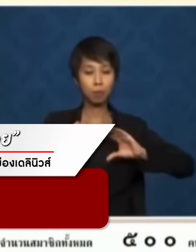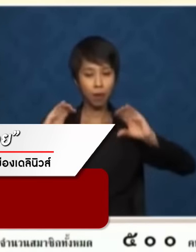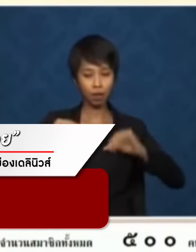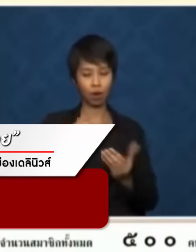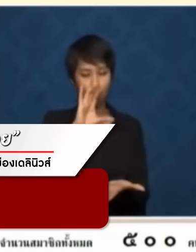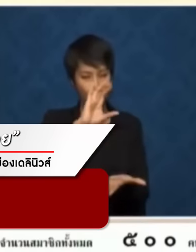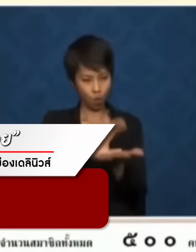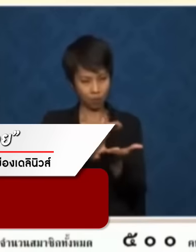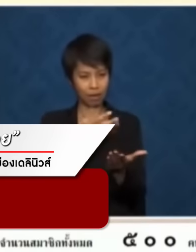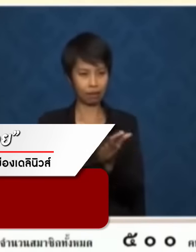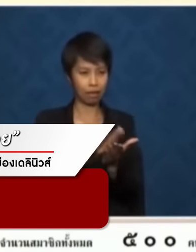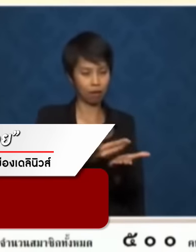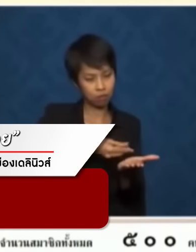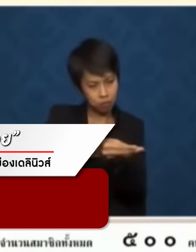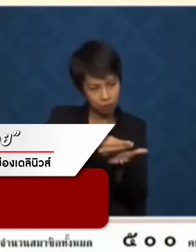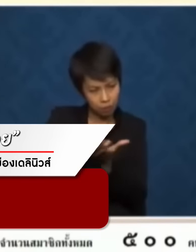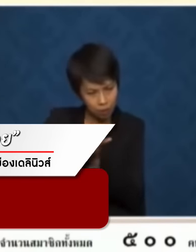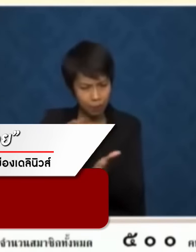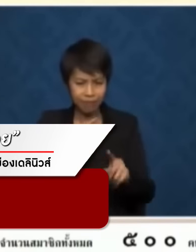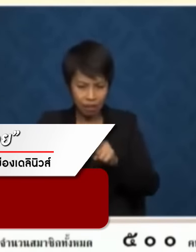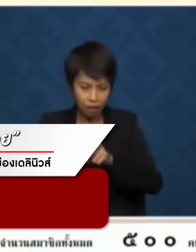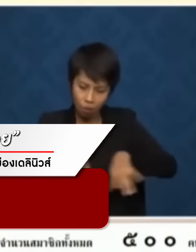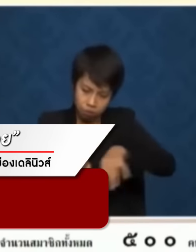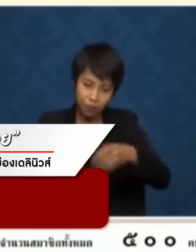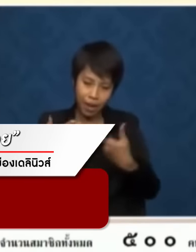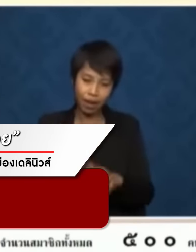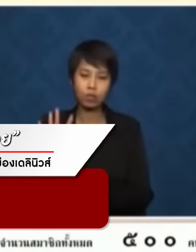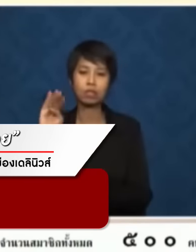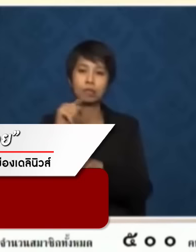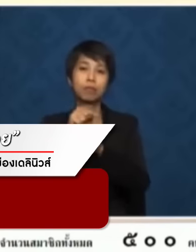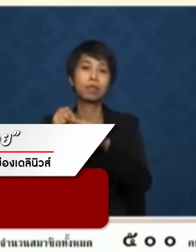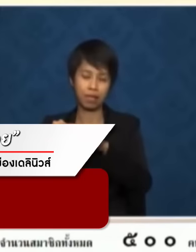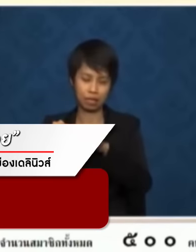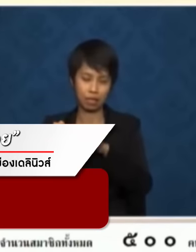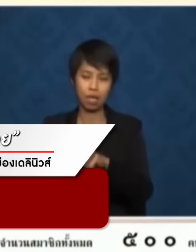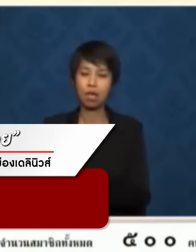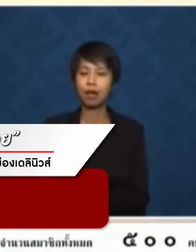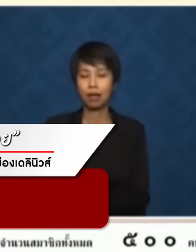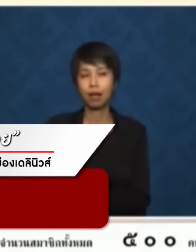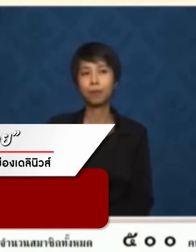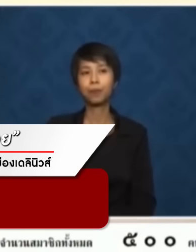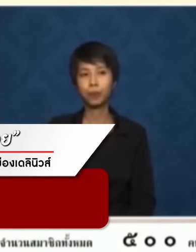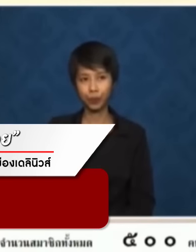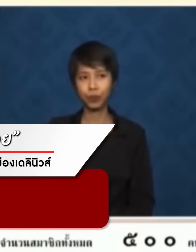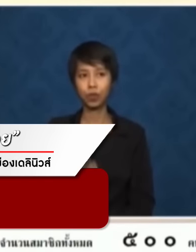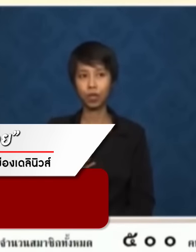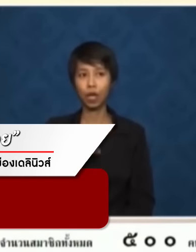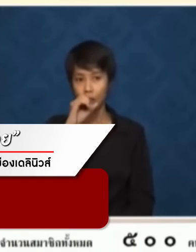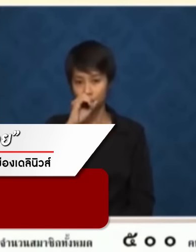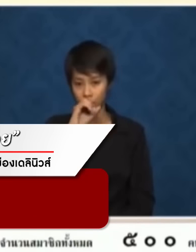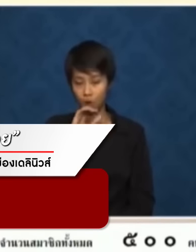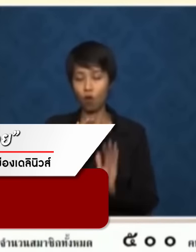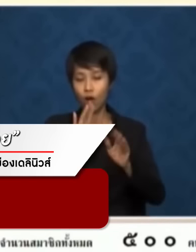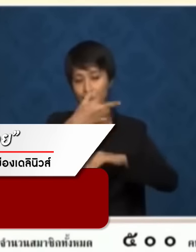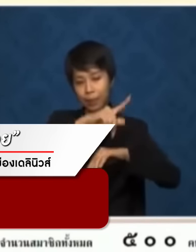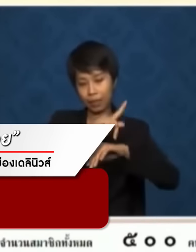านมาแล้วล่ะไอ้ครั้งแรกเนี่ยนะครับการมาธิการเขาประชุมกันมาตั้งแต่24แล้วก็กรอบ30วันนะ